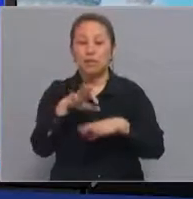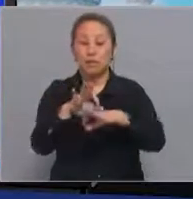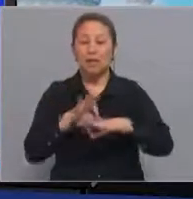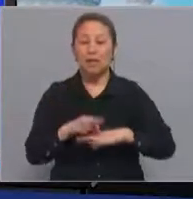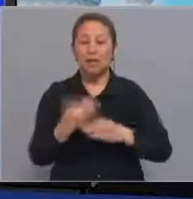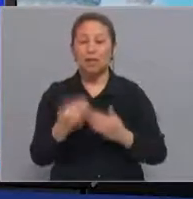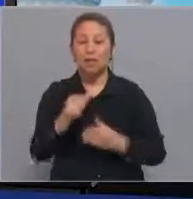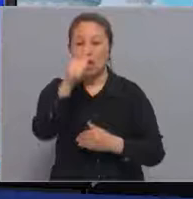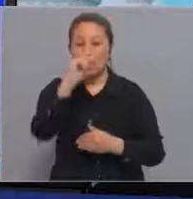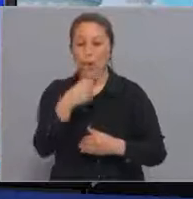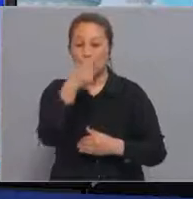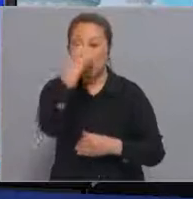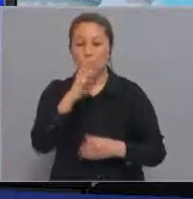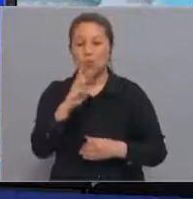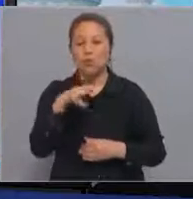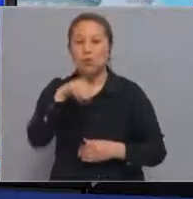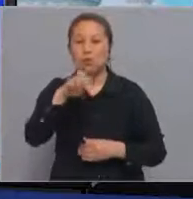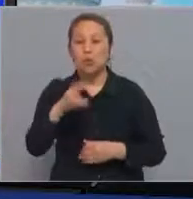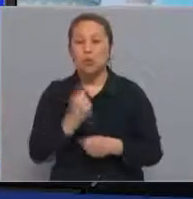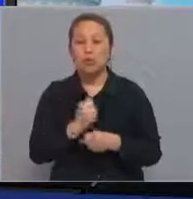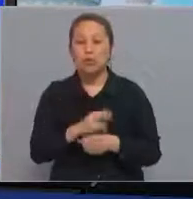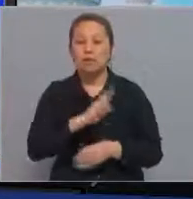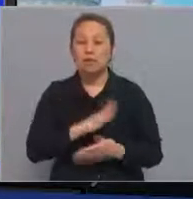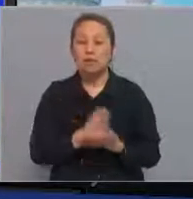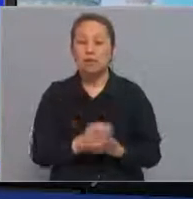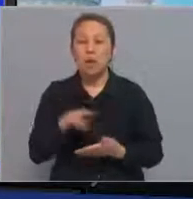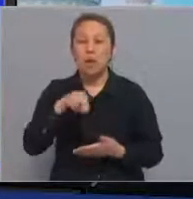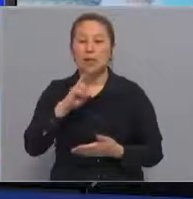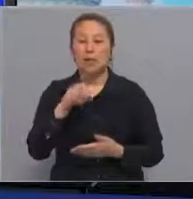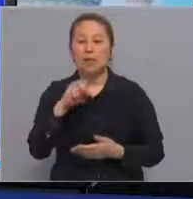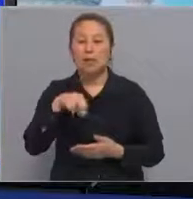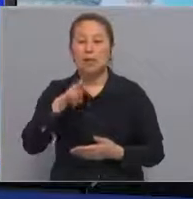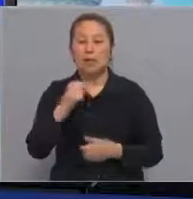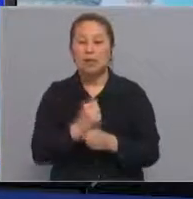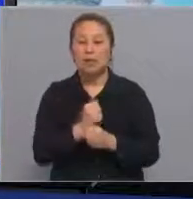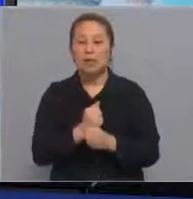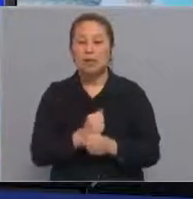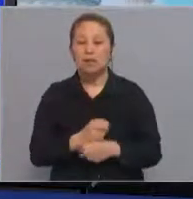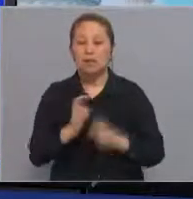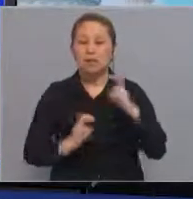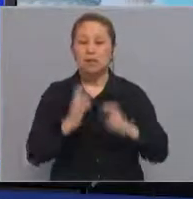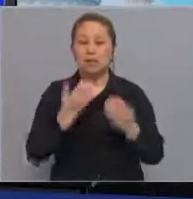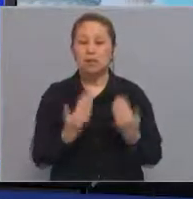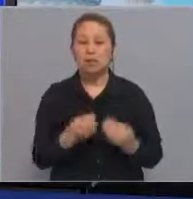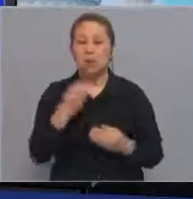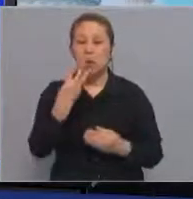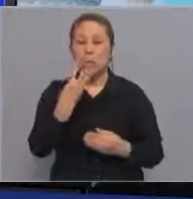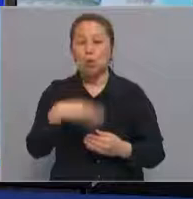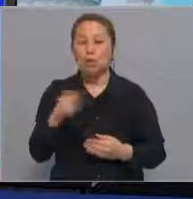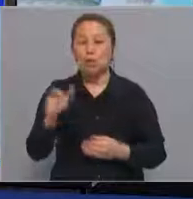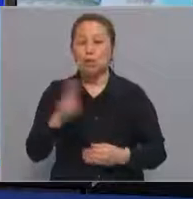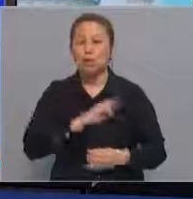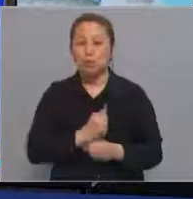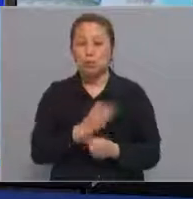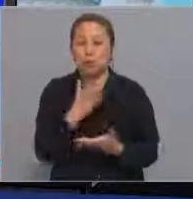Мұнда айына 300 тонна өнім шығады. Құрылысқа қажетті пластикалық панельдер шығаратын өндірістік цехында бүгінгі таңда 30 адам тұрақты түрде